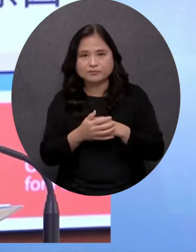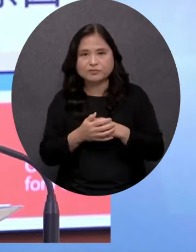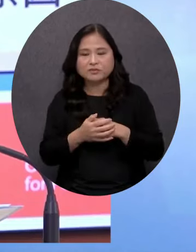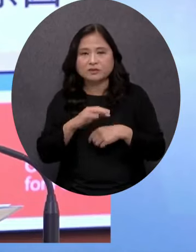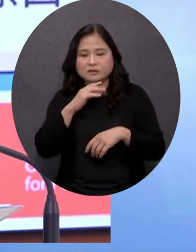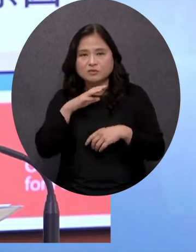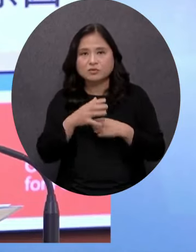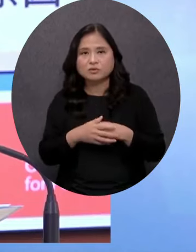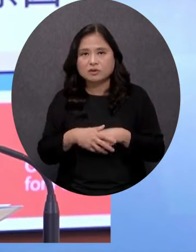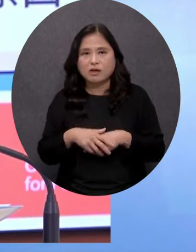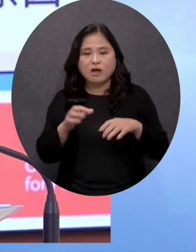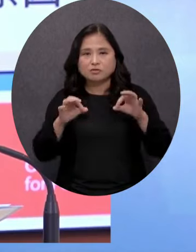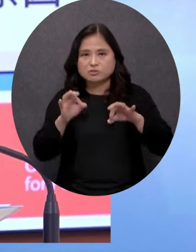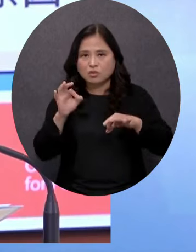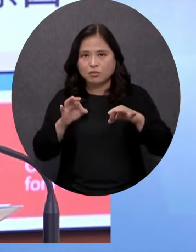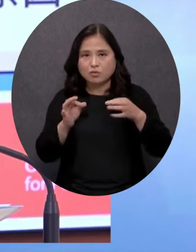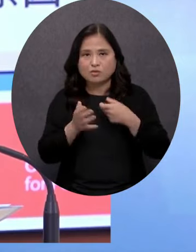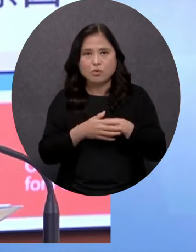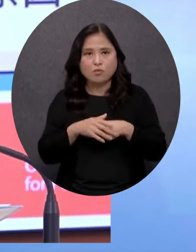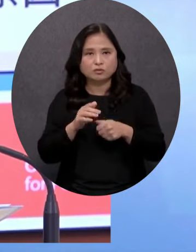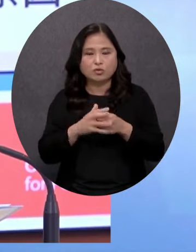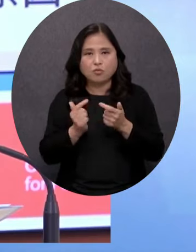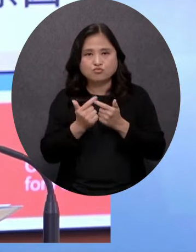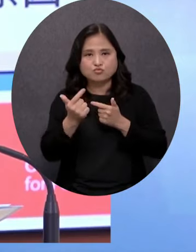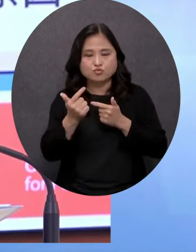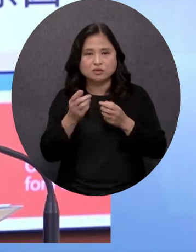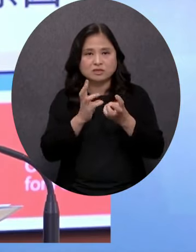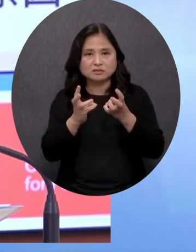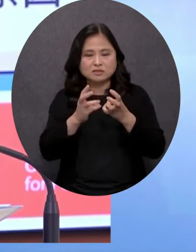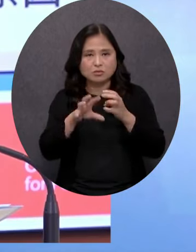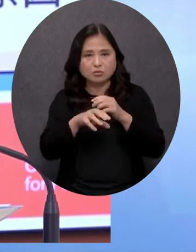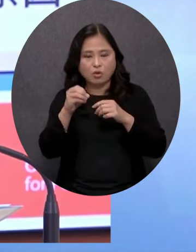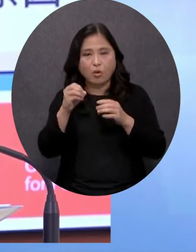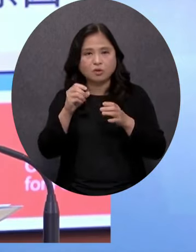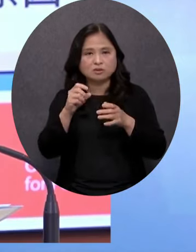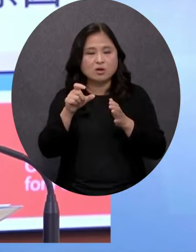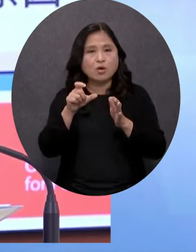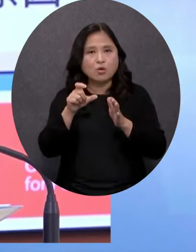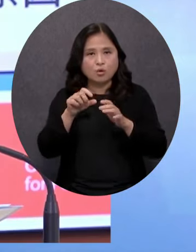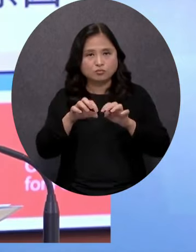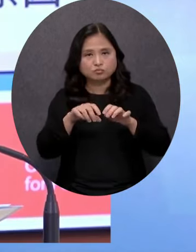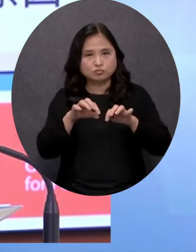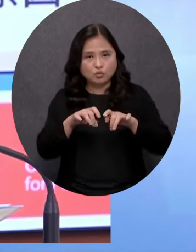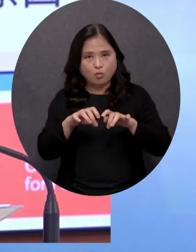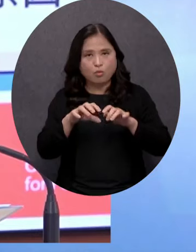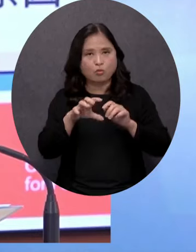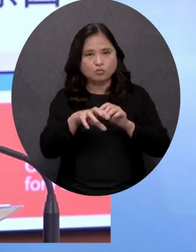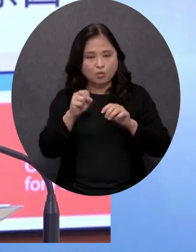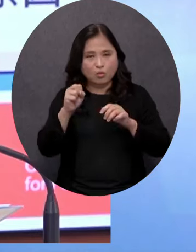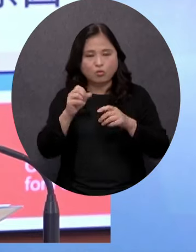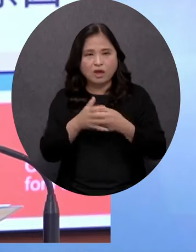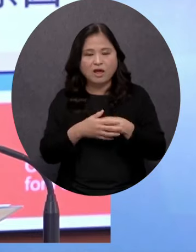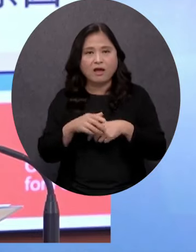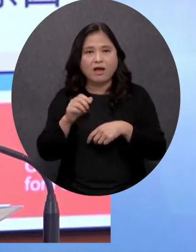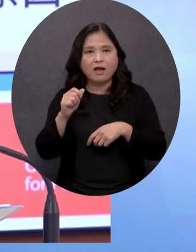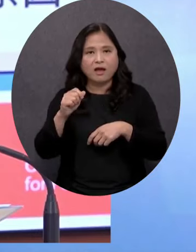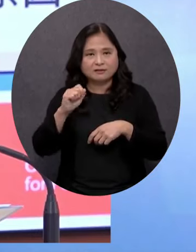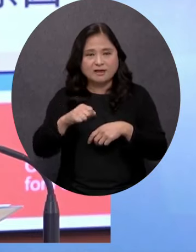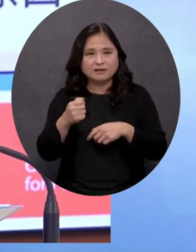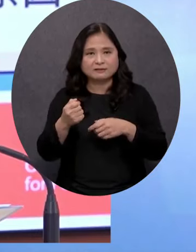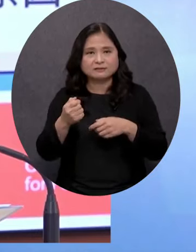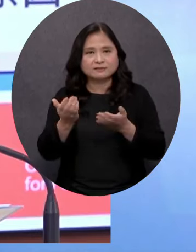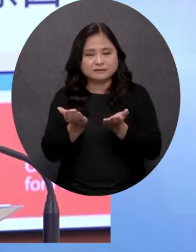消委會是有為這個遠端存取資料啟用多重認證功能以確認用戶的身份的